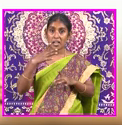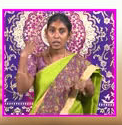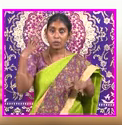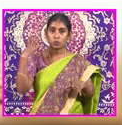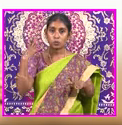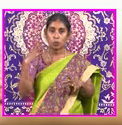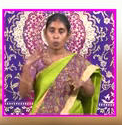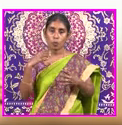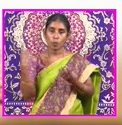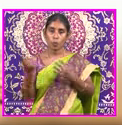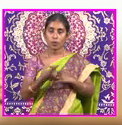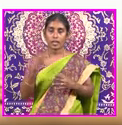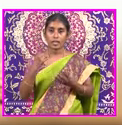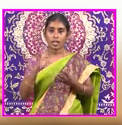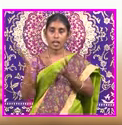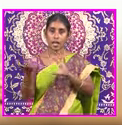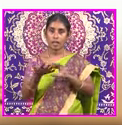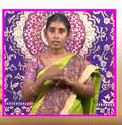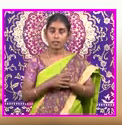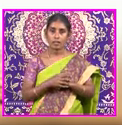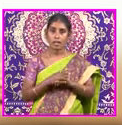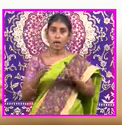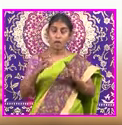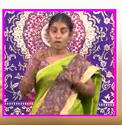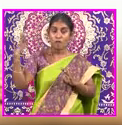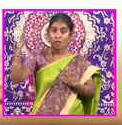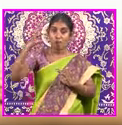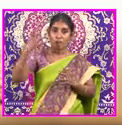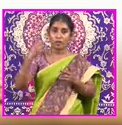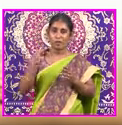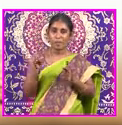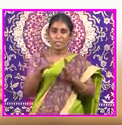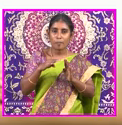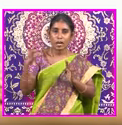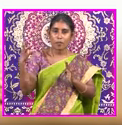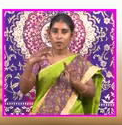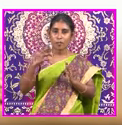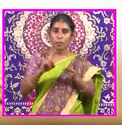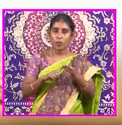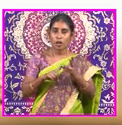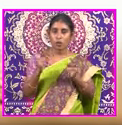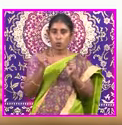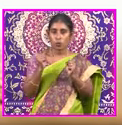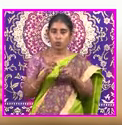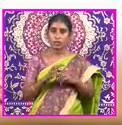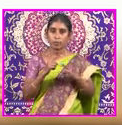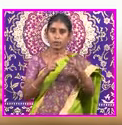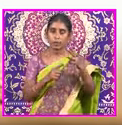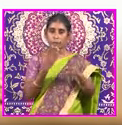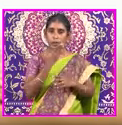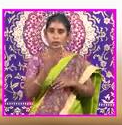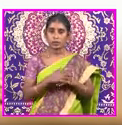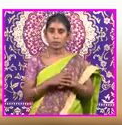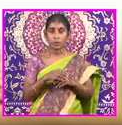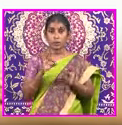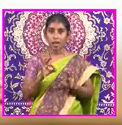பார்த்துருக்குறோம். அதுக்கு அடுத்தது ஐசோலைன்ஸ், சம அளவு கோடுகள். உதாரணத்துக்கு ஐசோ தேர்ம்ஸ்,